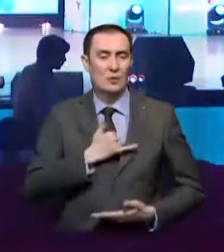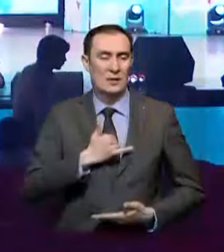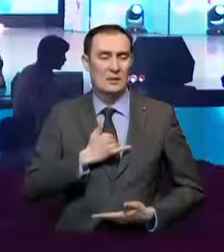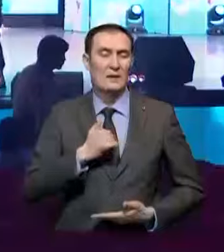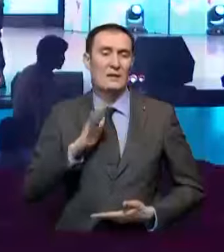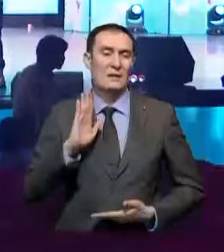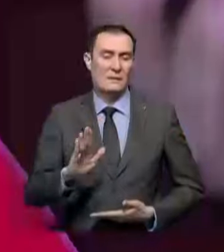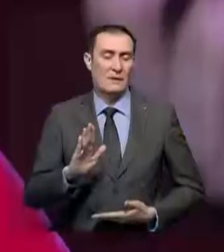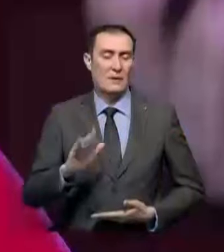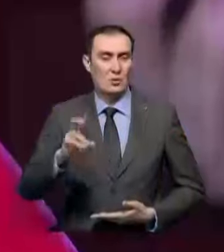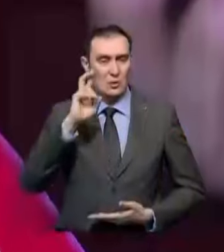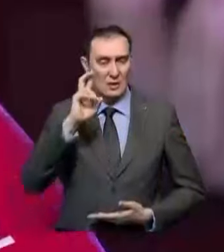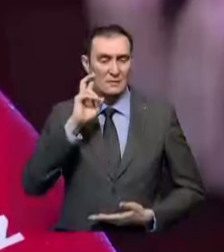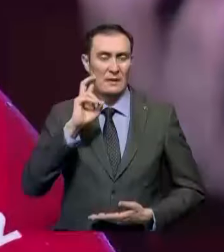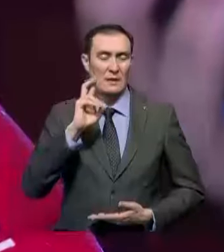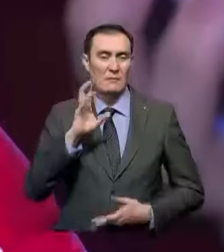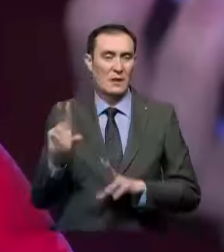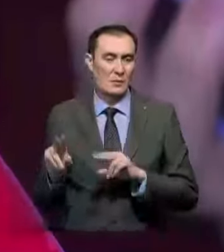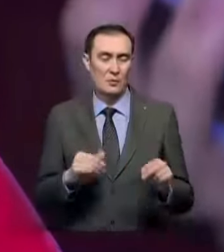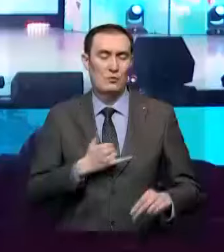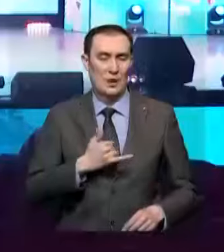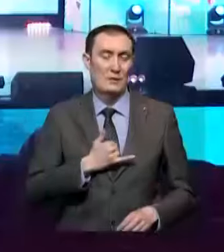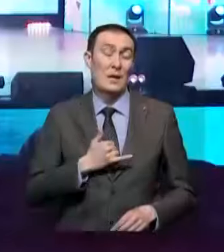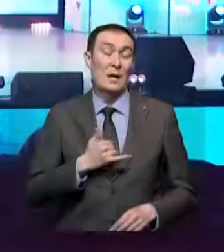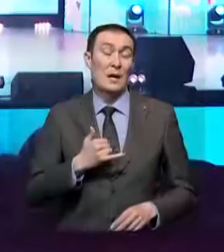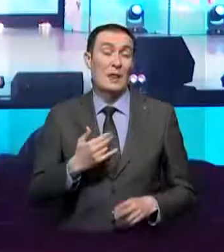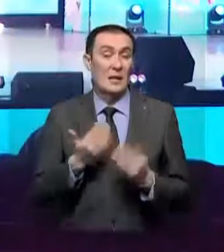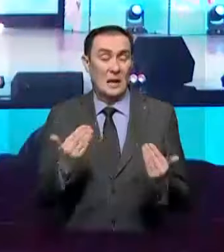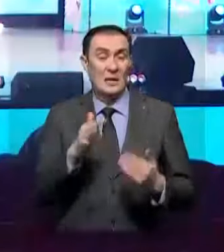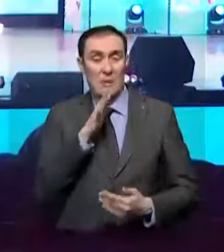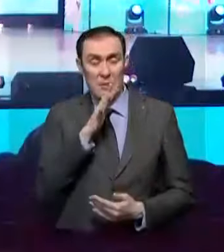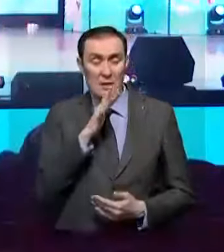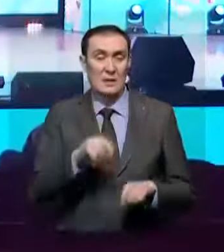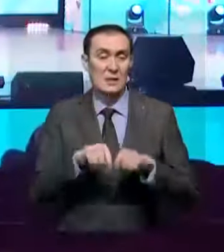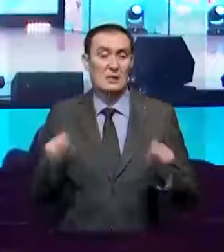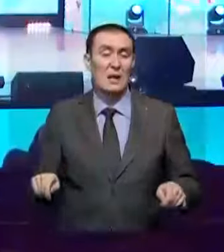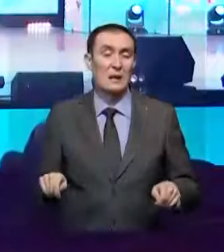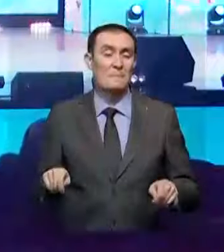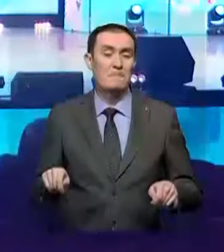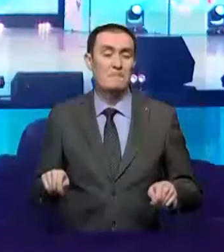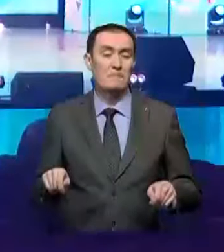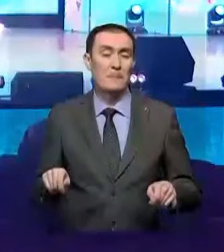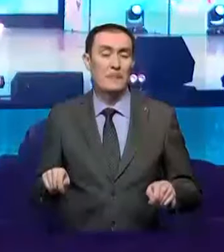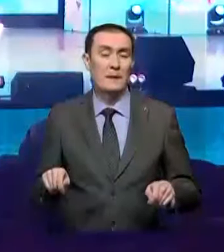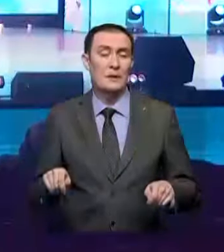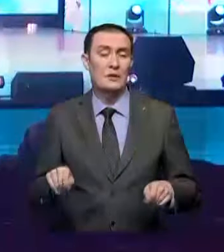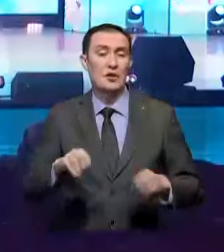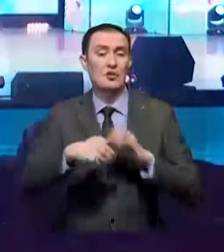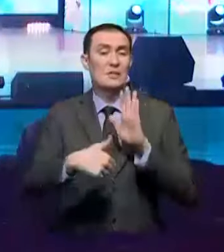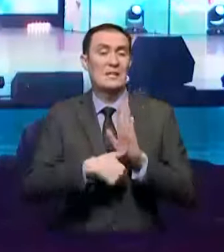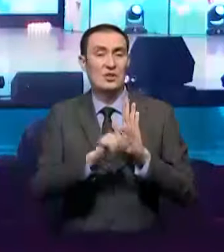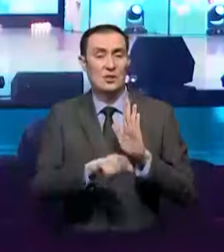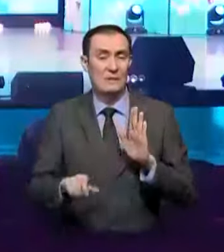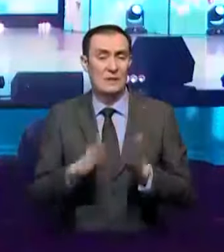в счастливом таком благополучии в нашей стране. На данный момент создали из 16